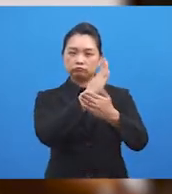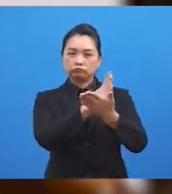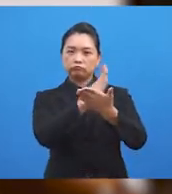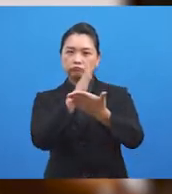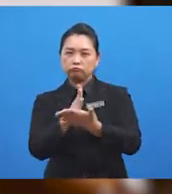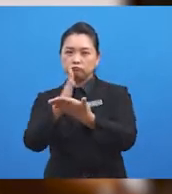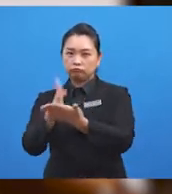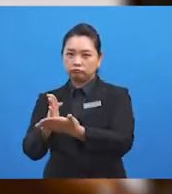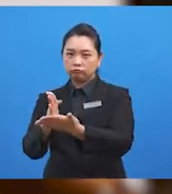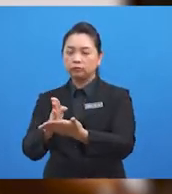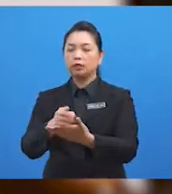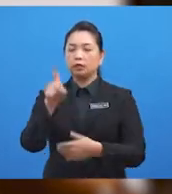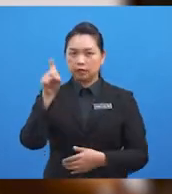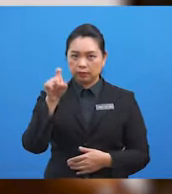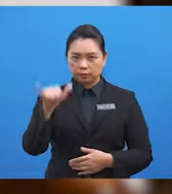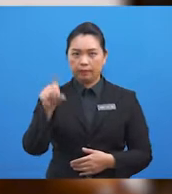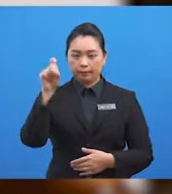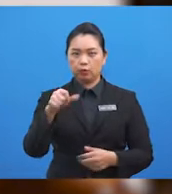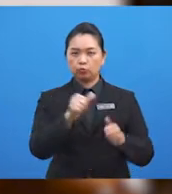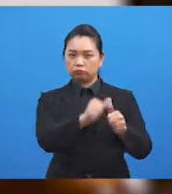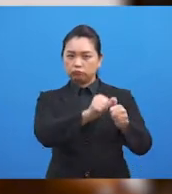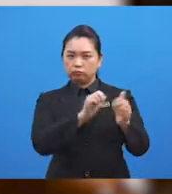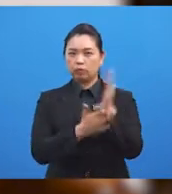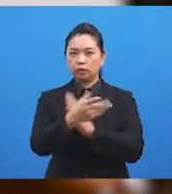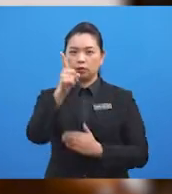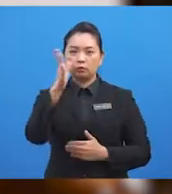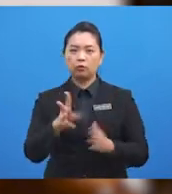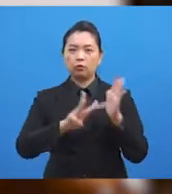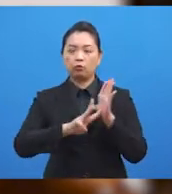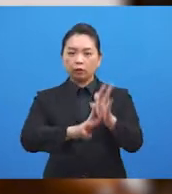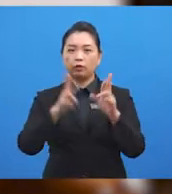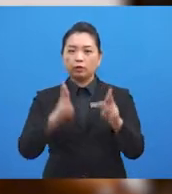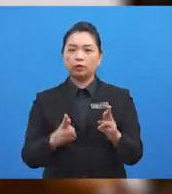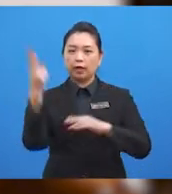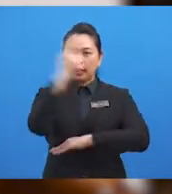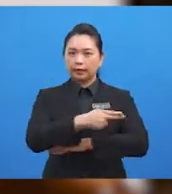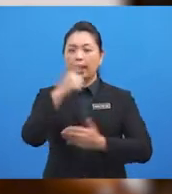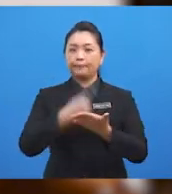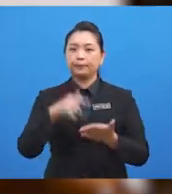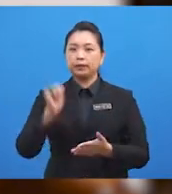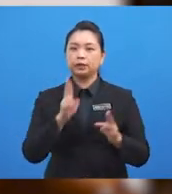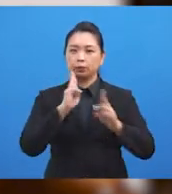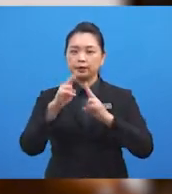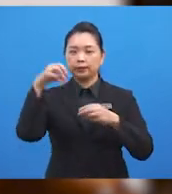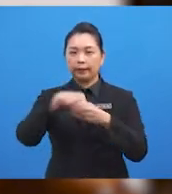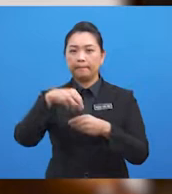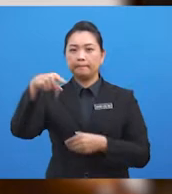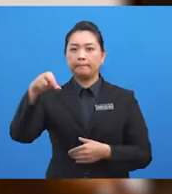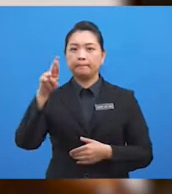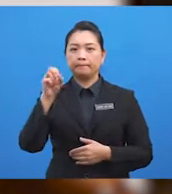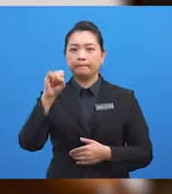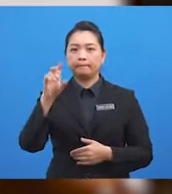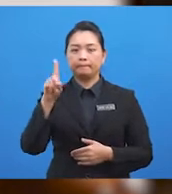atau batas yang perlu dielak oleh seseorang wakil rakyat terhadap apa yang diucapkan dalam prosiding